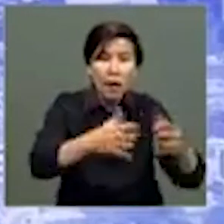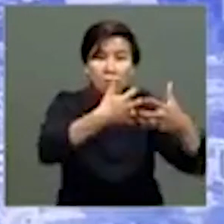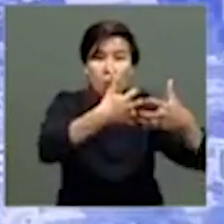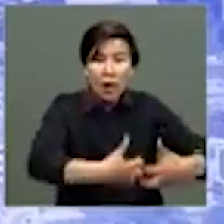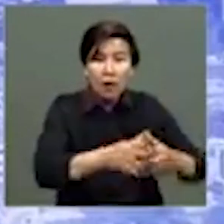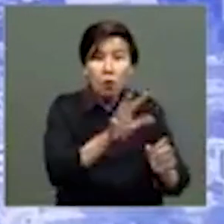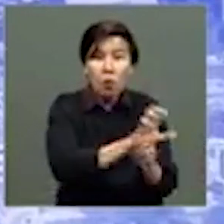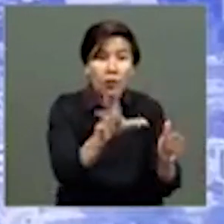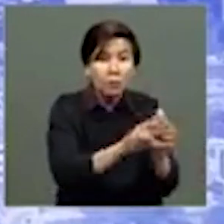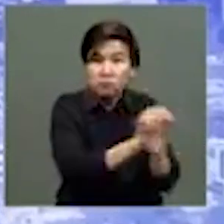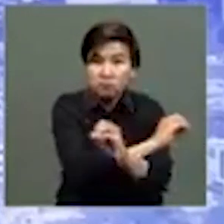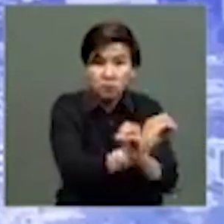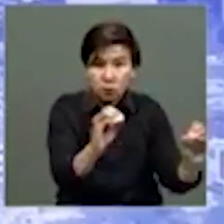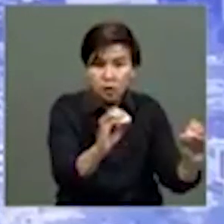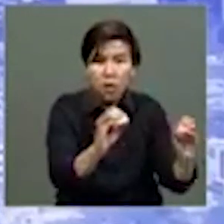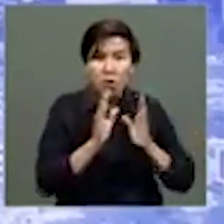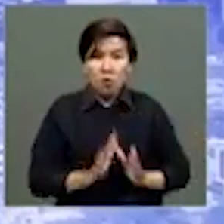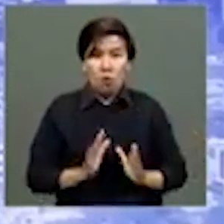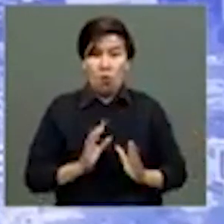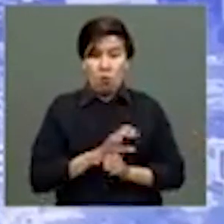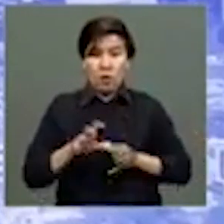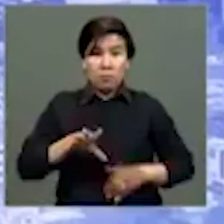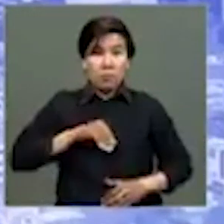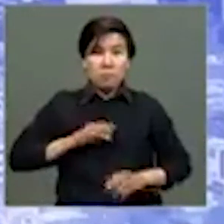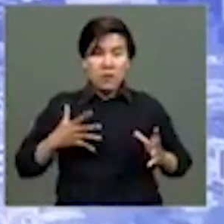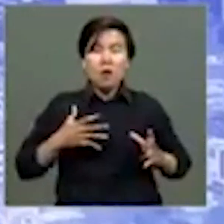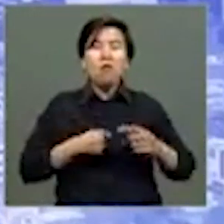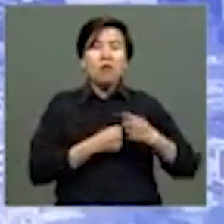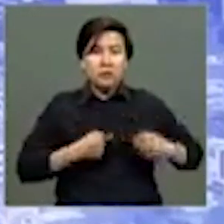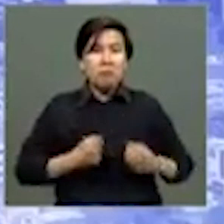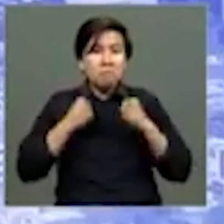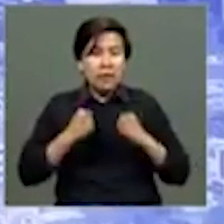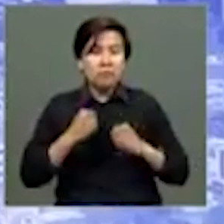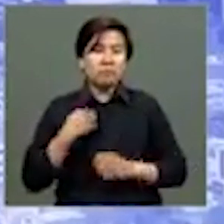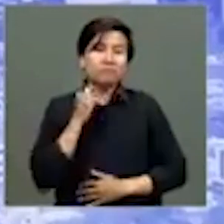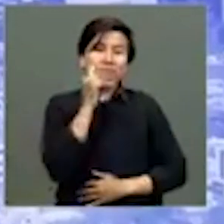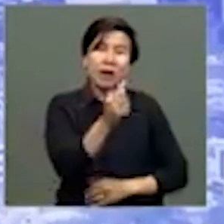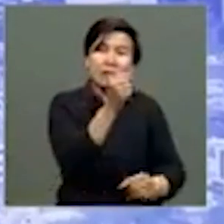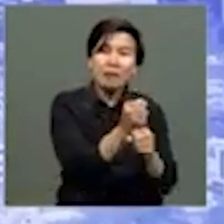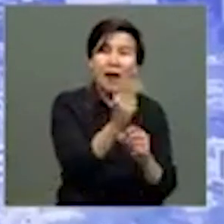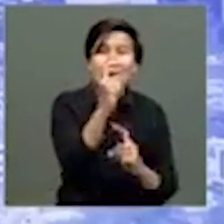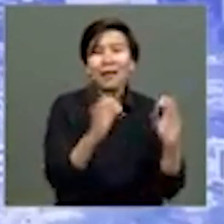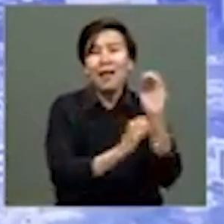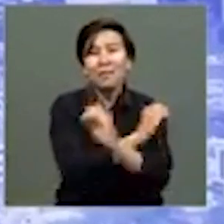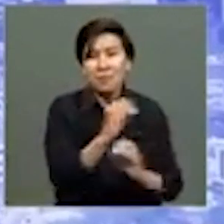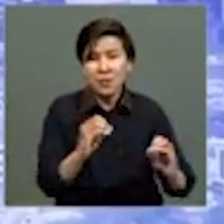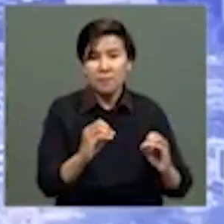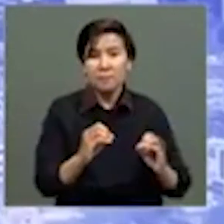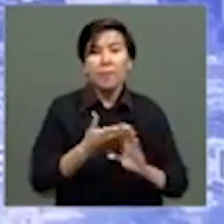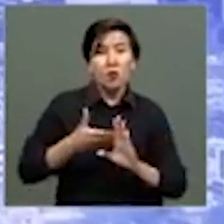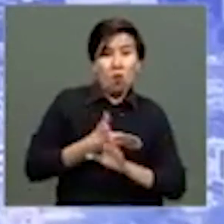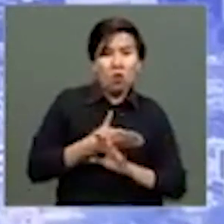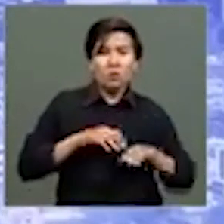ยผู้ที่ยังไม่ติดเขาจะได้มั่นใจว่าเขามาทำงานเขาก็มีความปลอดภัยนะคะในส่วนของการเตรียมความพร้อม